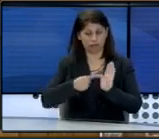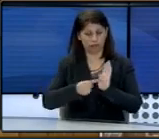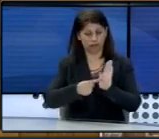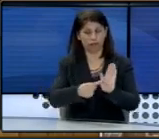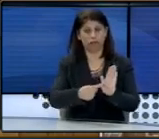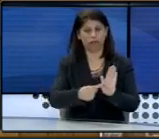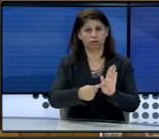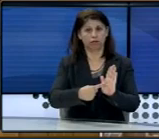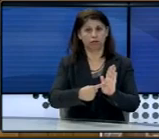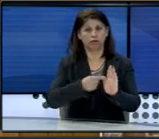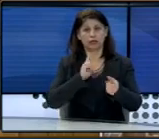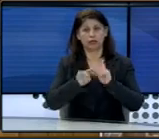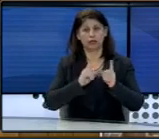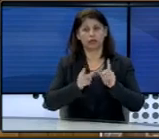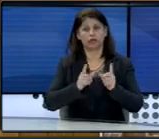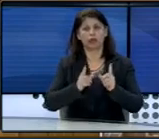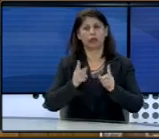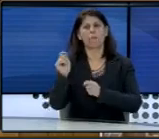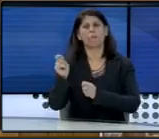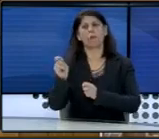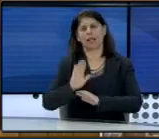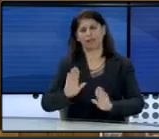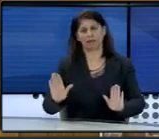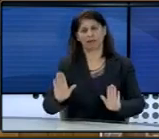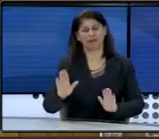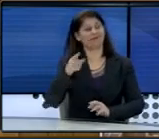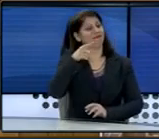αντικατοπτρίζεται στη Συμφωνία των Πρεσπών.